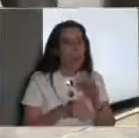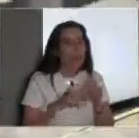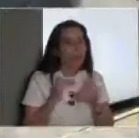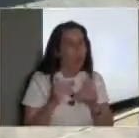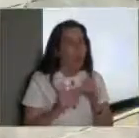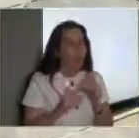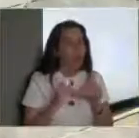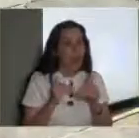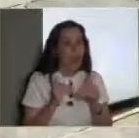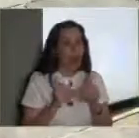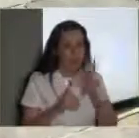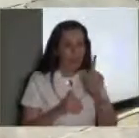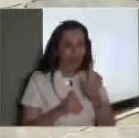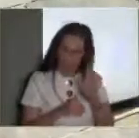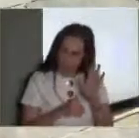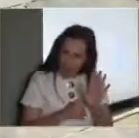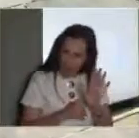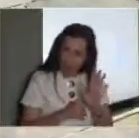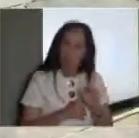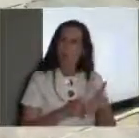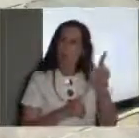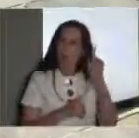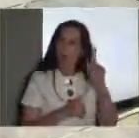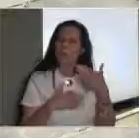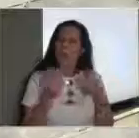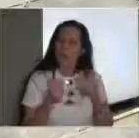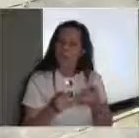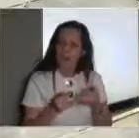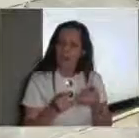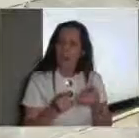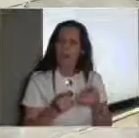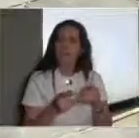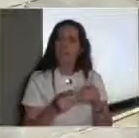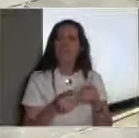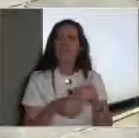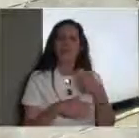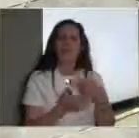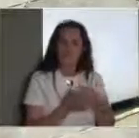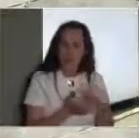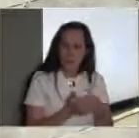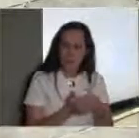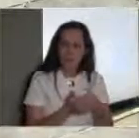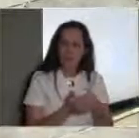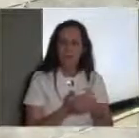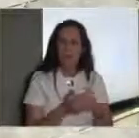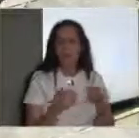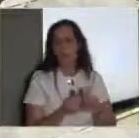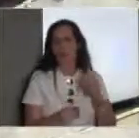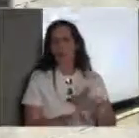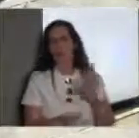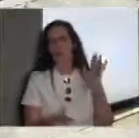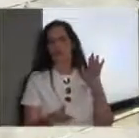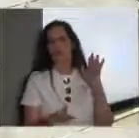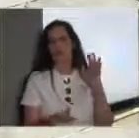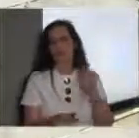לאט לצפון. אבל בורא העולם ייתן לכם, ישנה בכל אחד לפי מה שמפיף